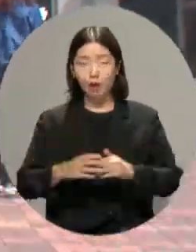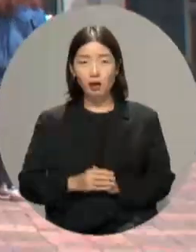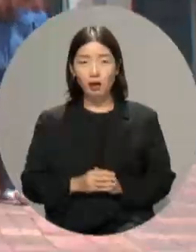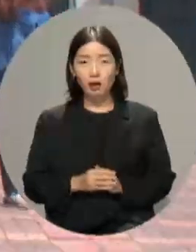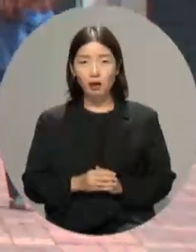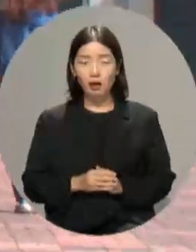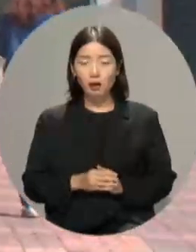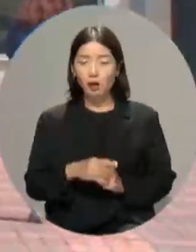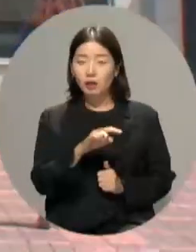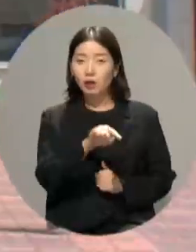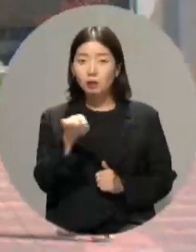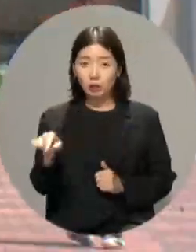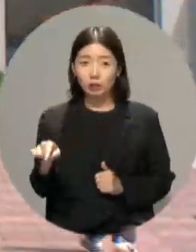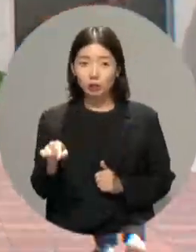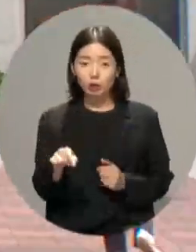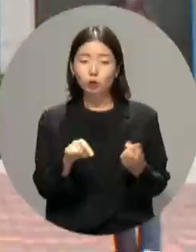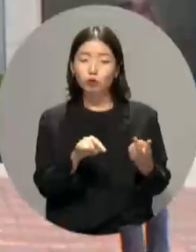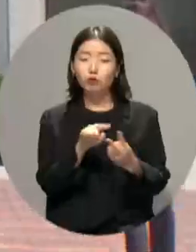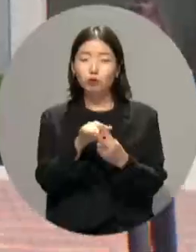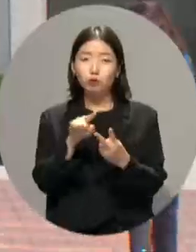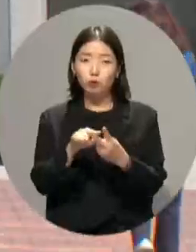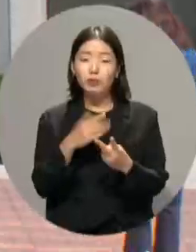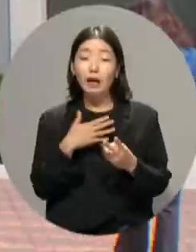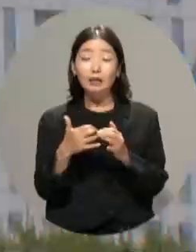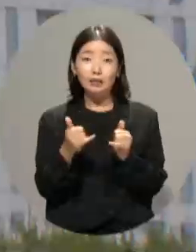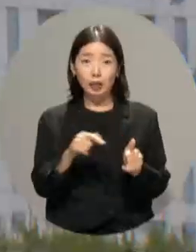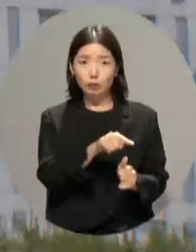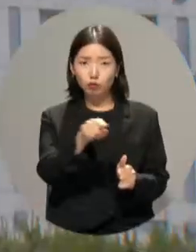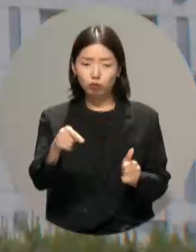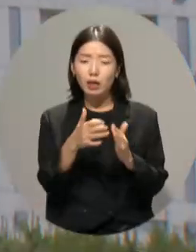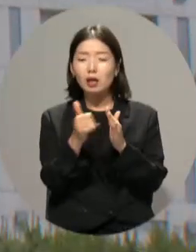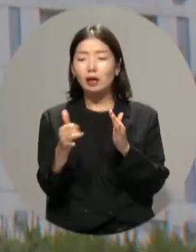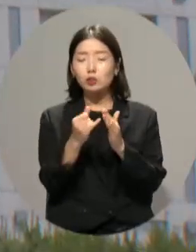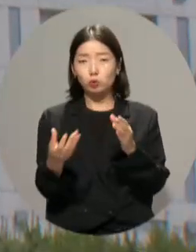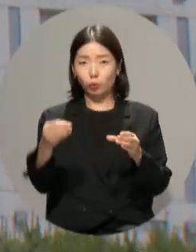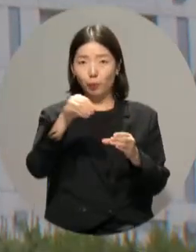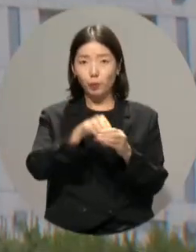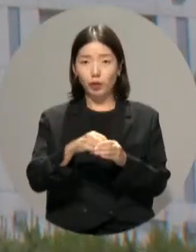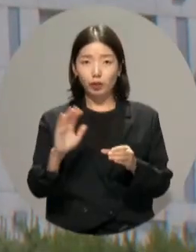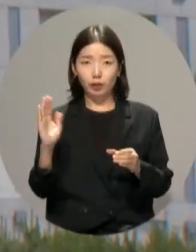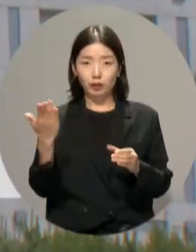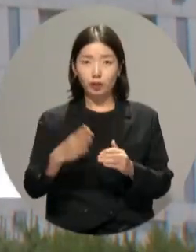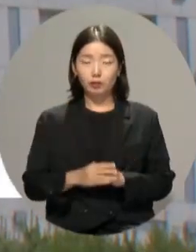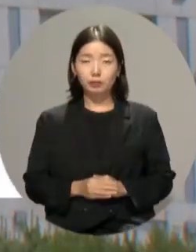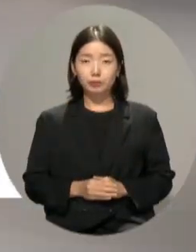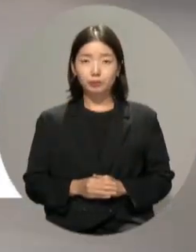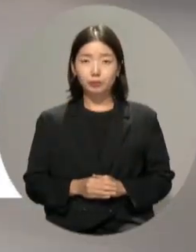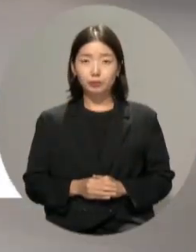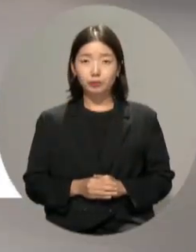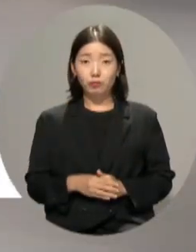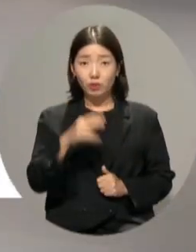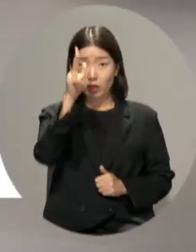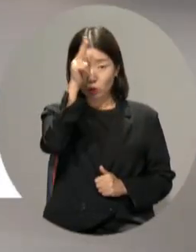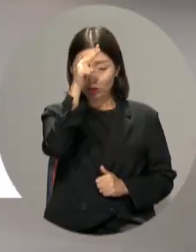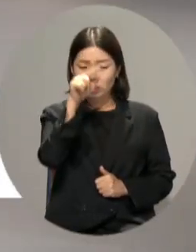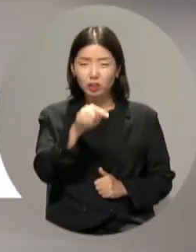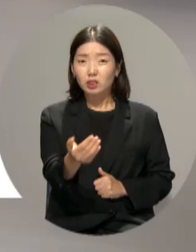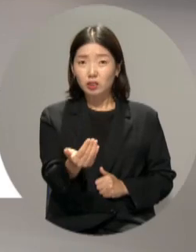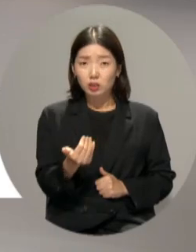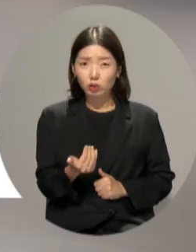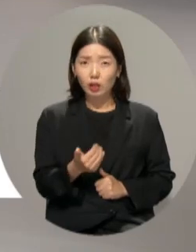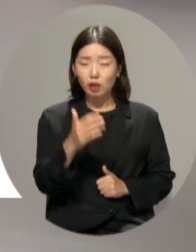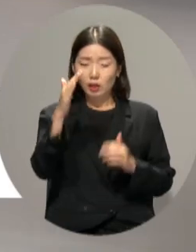압수수색 대상 으로 분류된 두 후보 측 지인들 중에는 가족도 포함된 것으로 알려졌습니다 경찰은 이 애 앞서